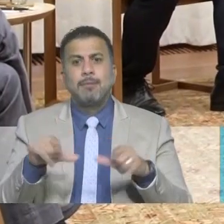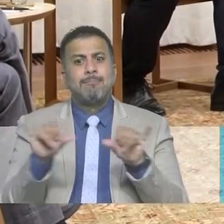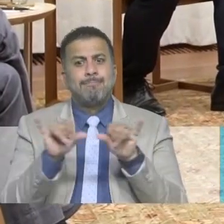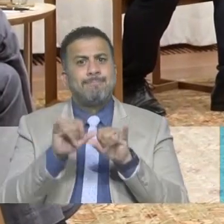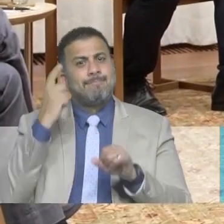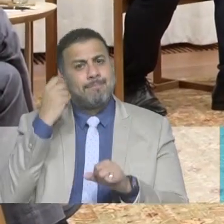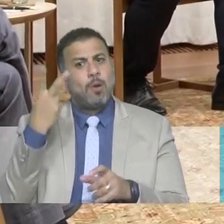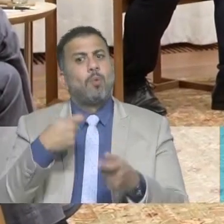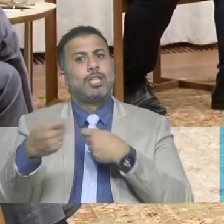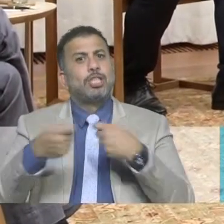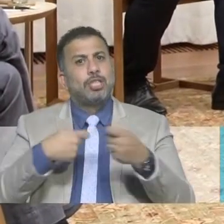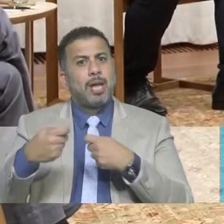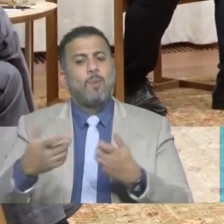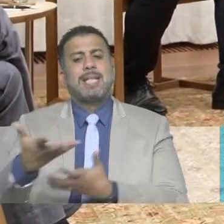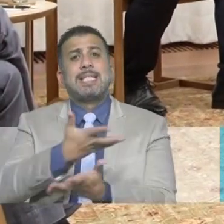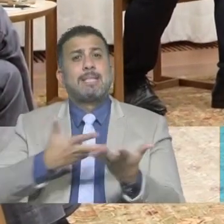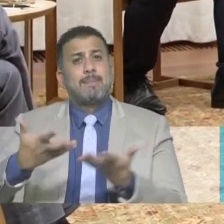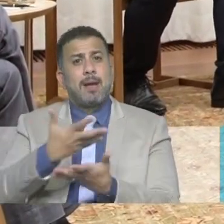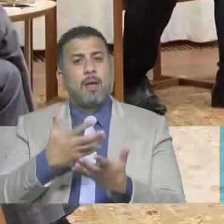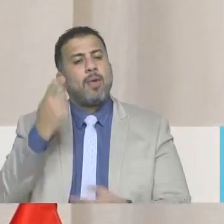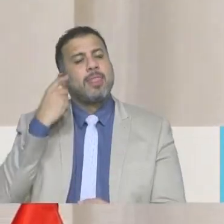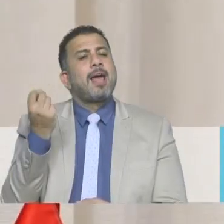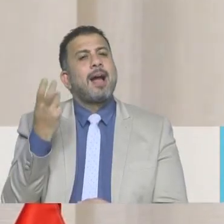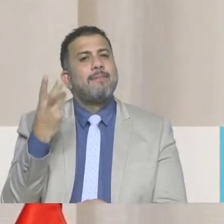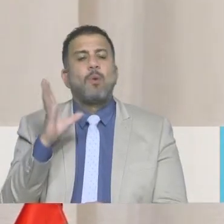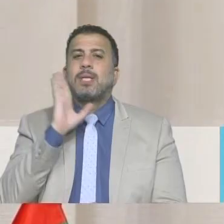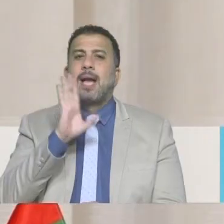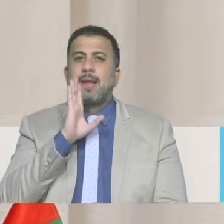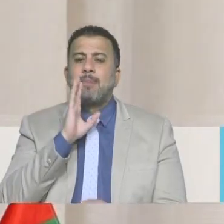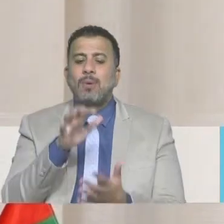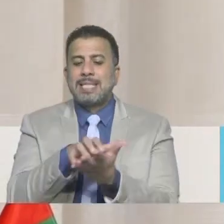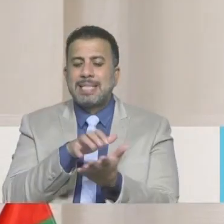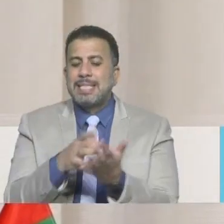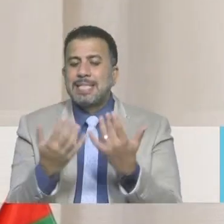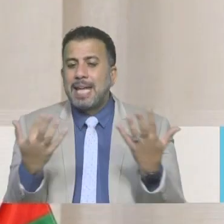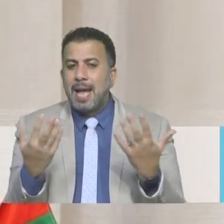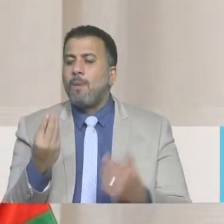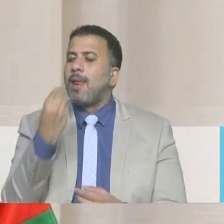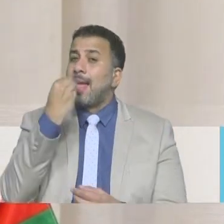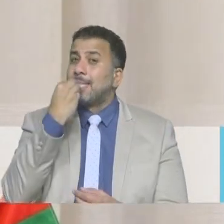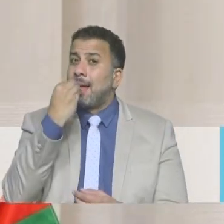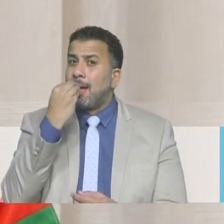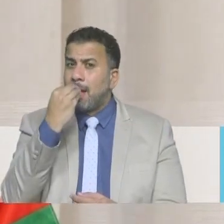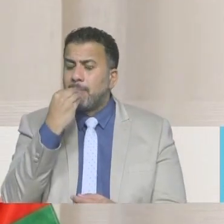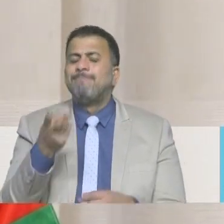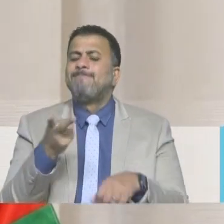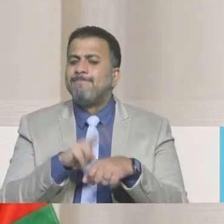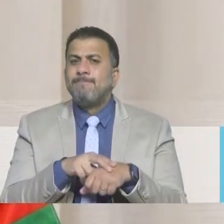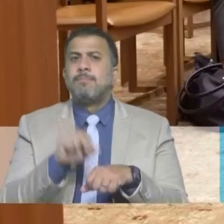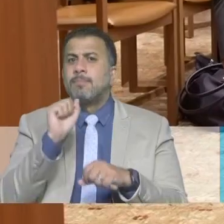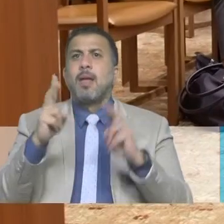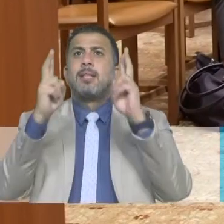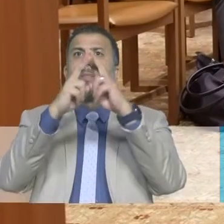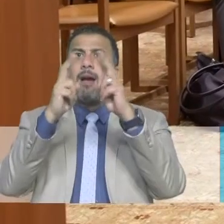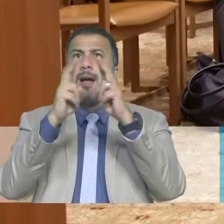الاصطناعي والتجاريه والاستثماريه والثقافيه والتعليميه والزراعيه والامن الغذائي بالاضافه الى الطاقه